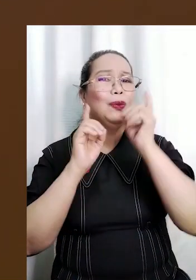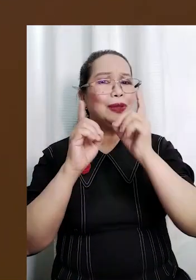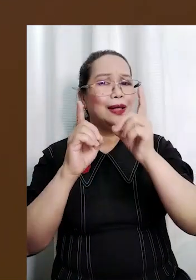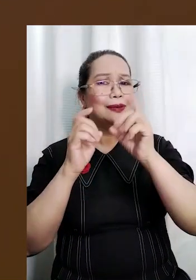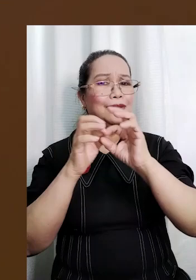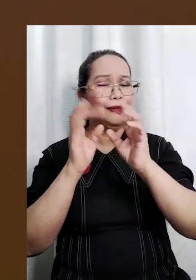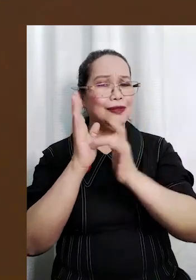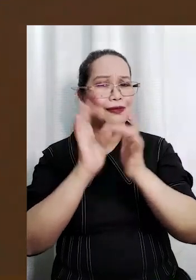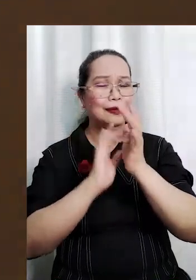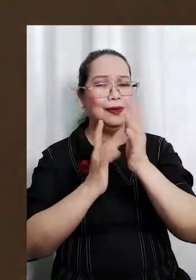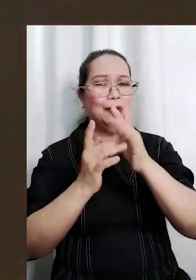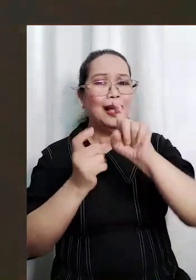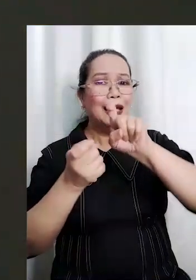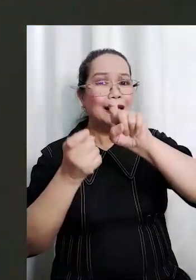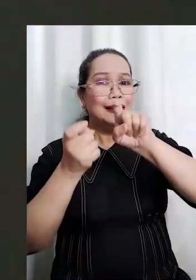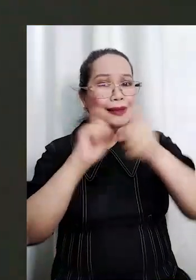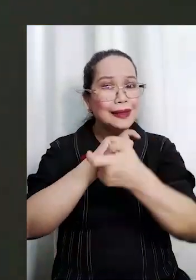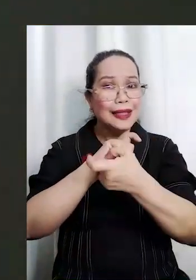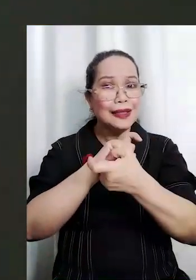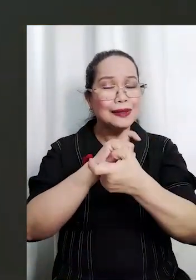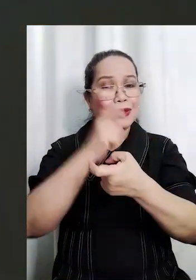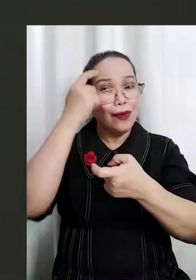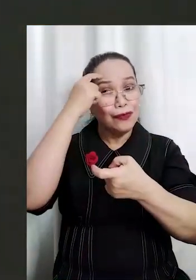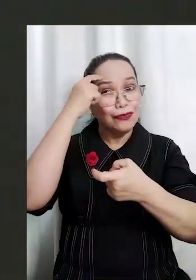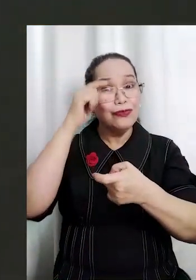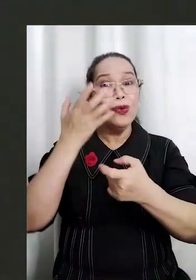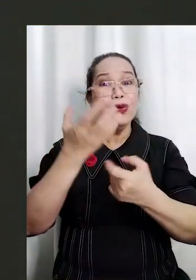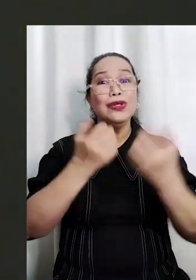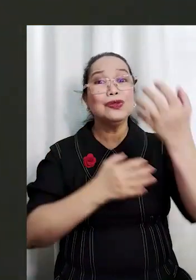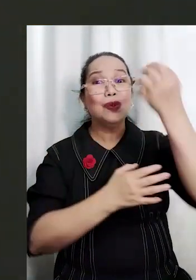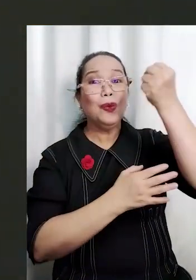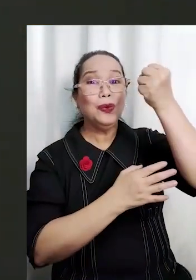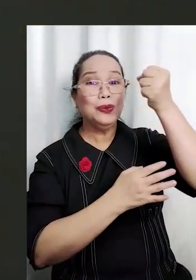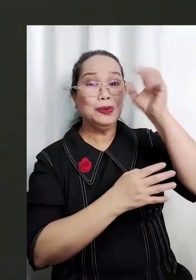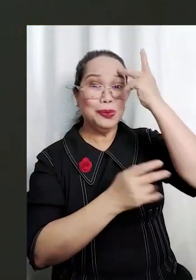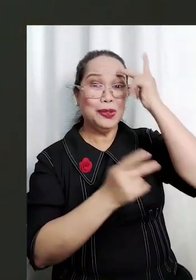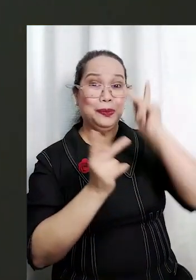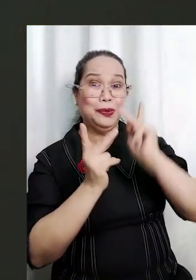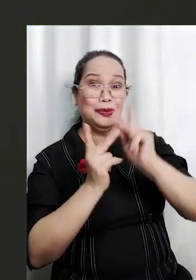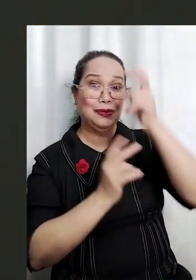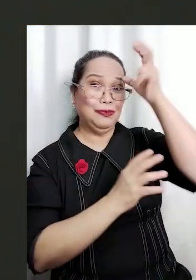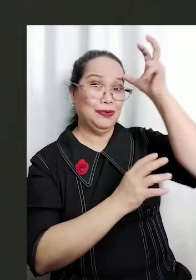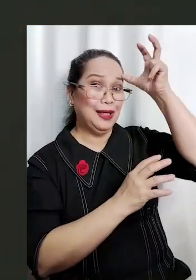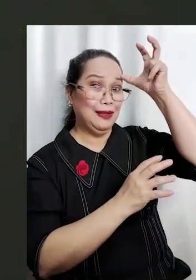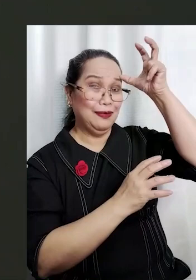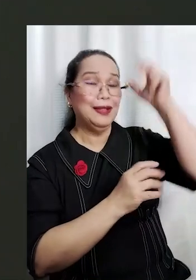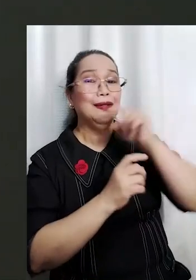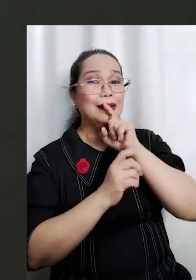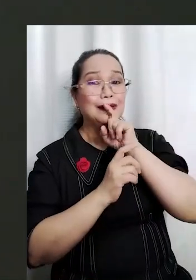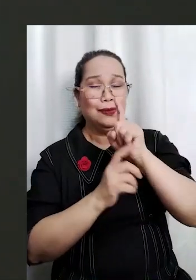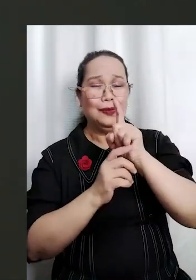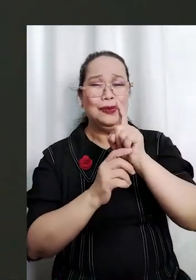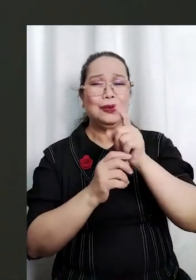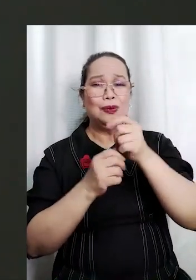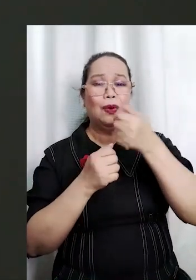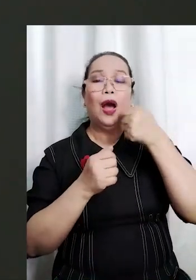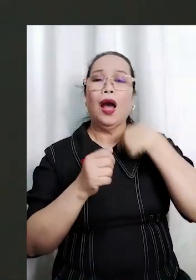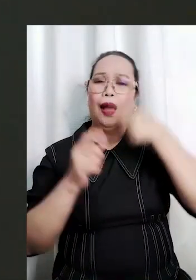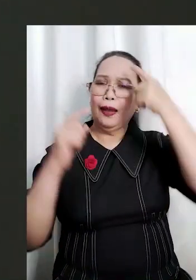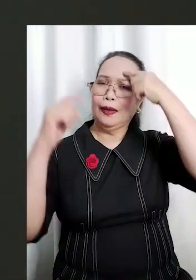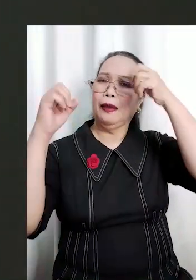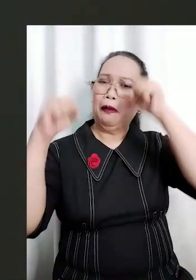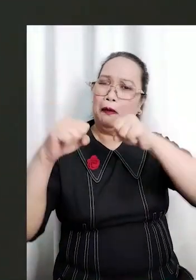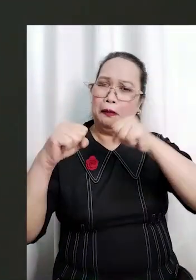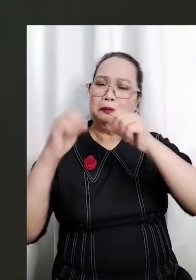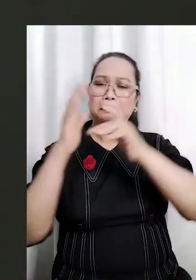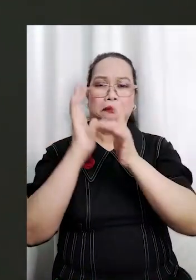Biblia at babaluktutin niya ito para sa kanyang gustong gawin. Nagkukunwari siyang sang-ayon siya